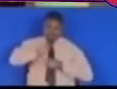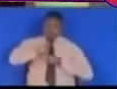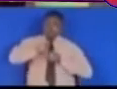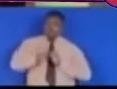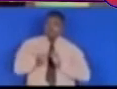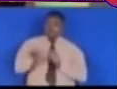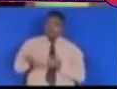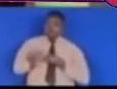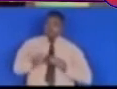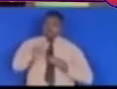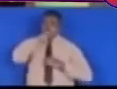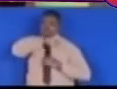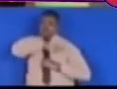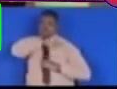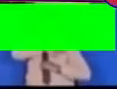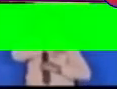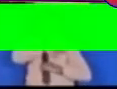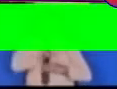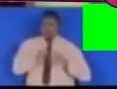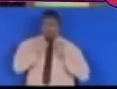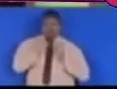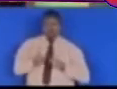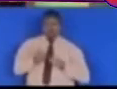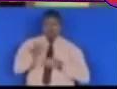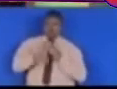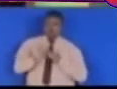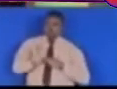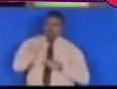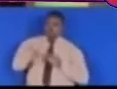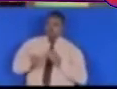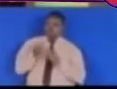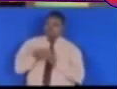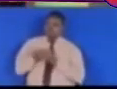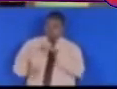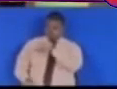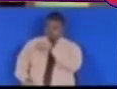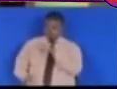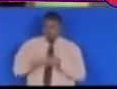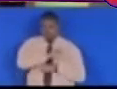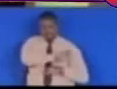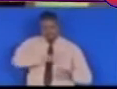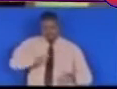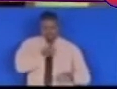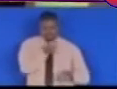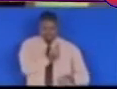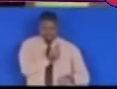cha kuajiri walimu katika mwaka huu wa fedha wa